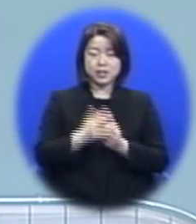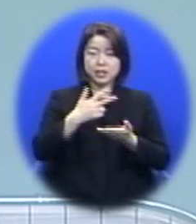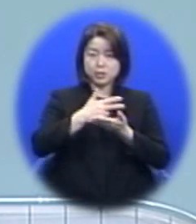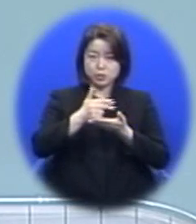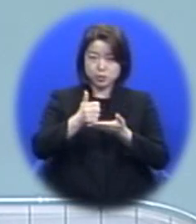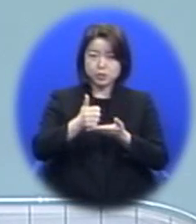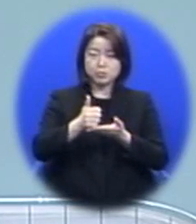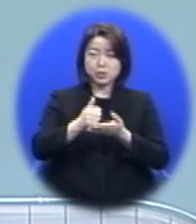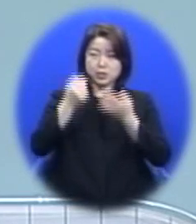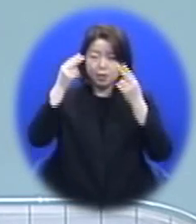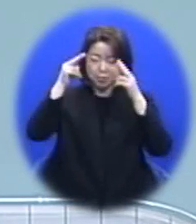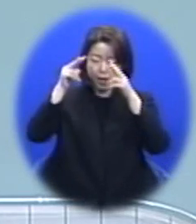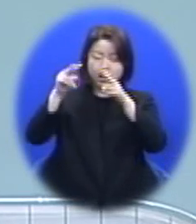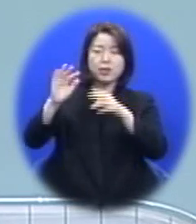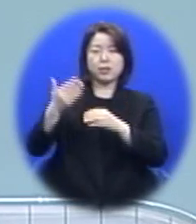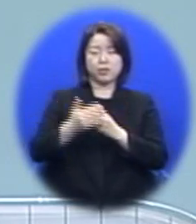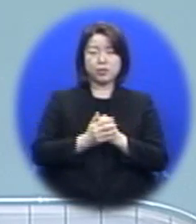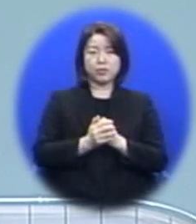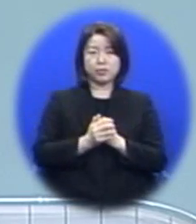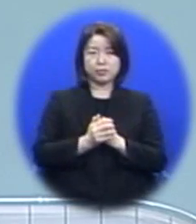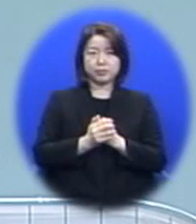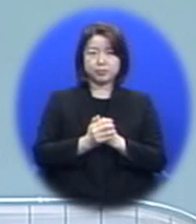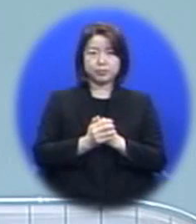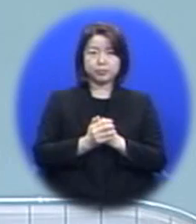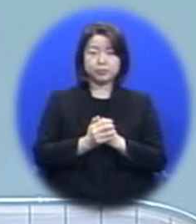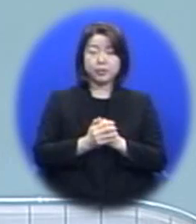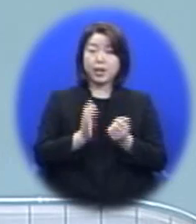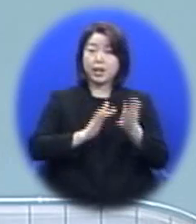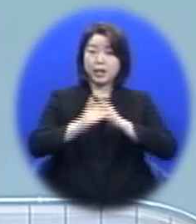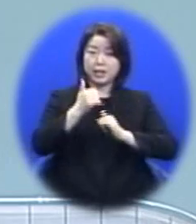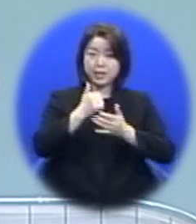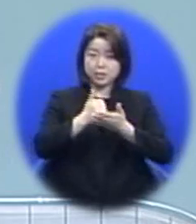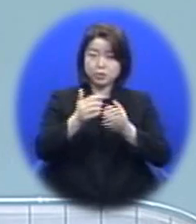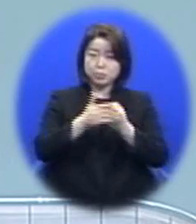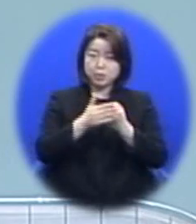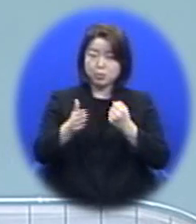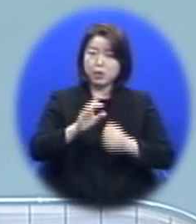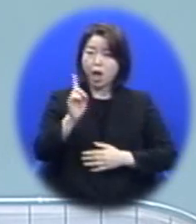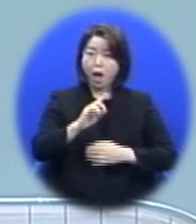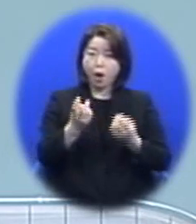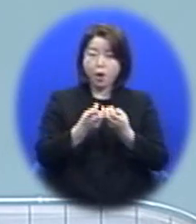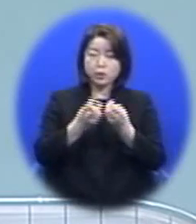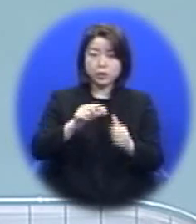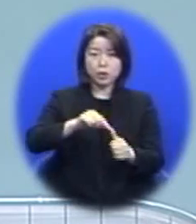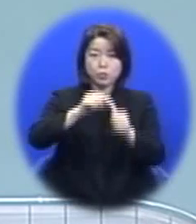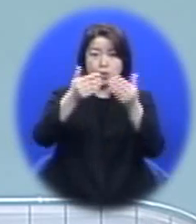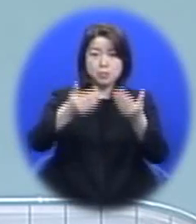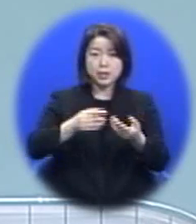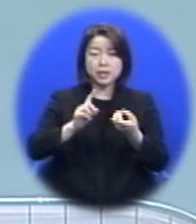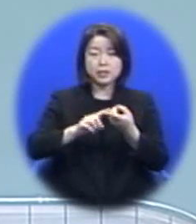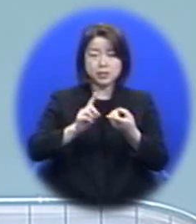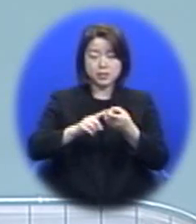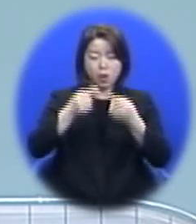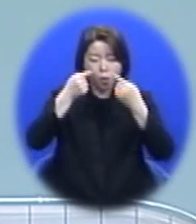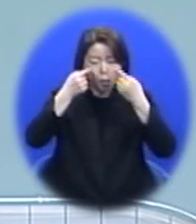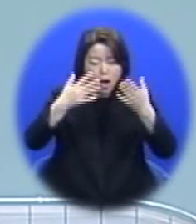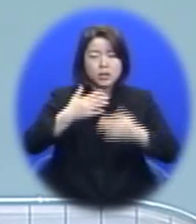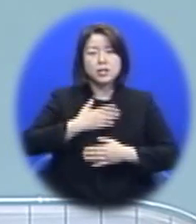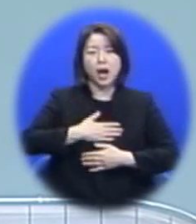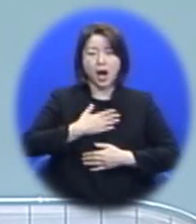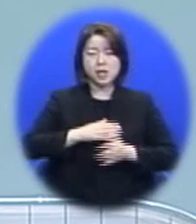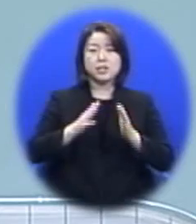주님을 바라봐야 됩니다. 예수님 때문에 어떻게 구원 받았는지를 명확하게 아는 자여야